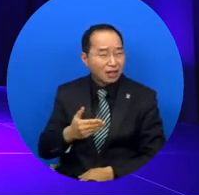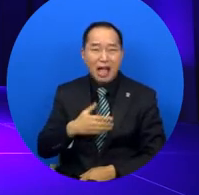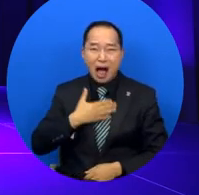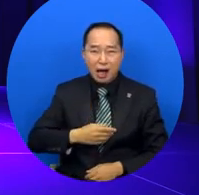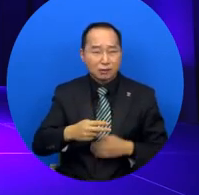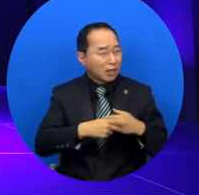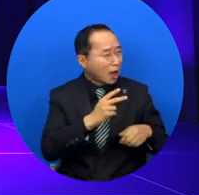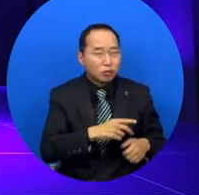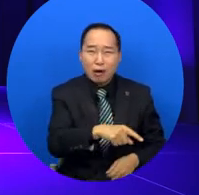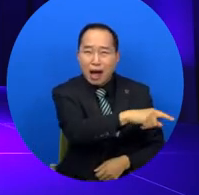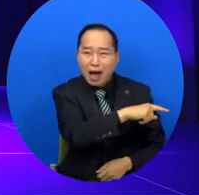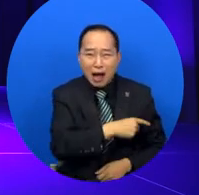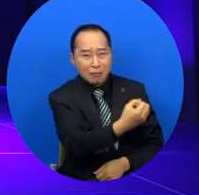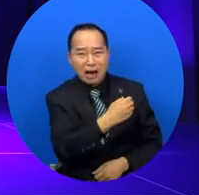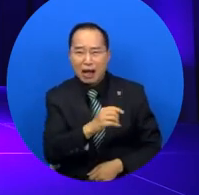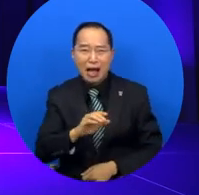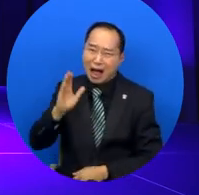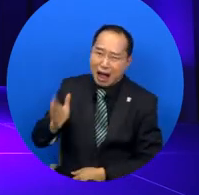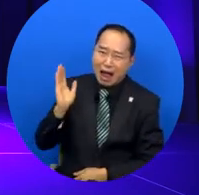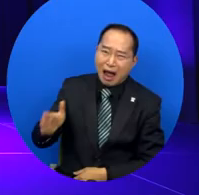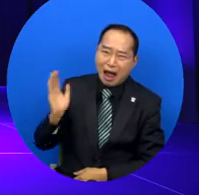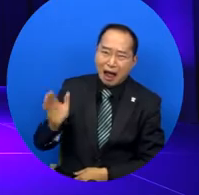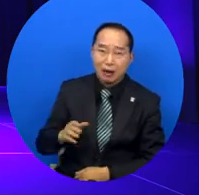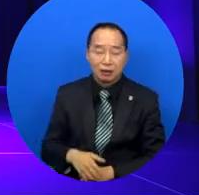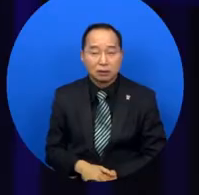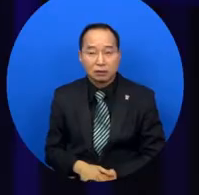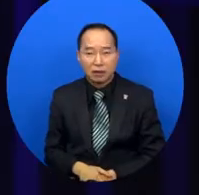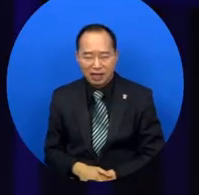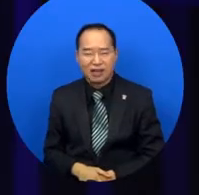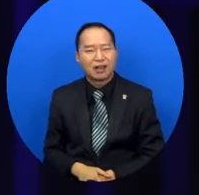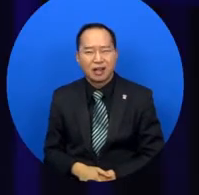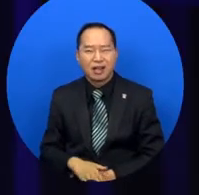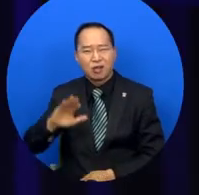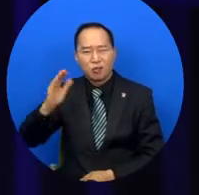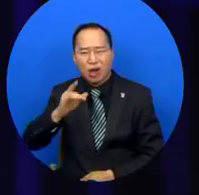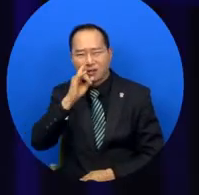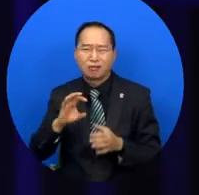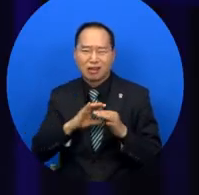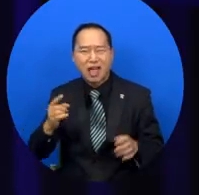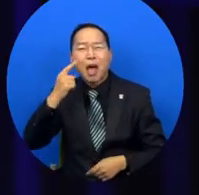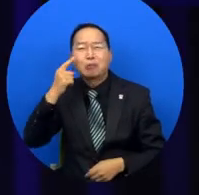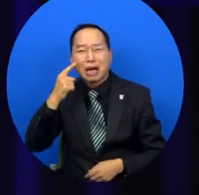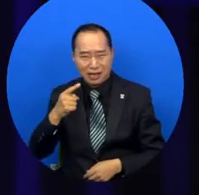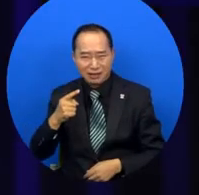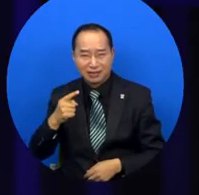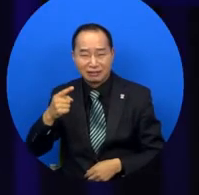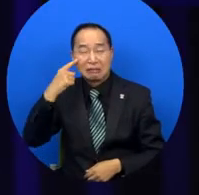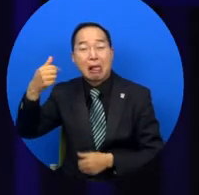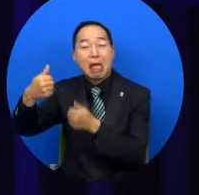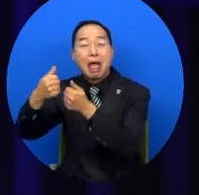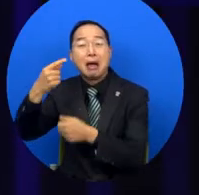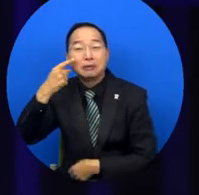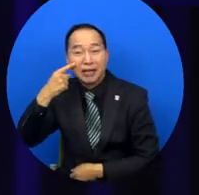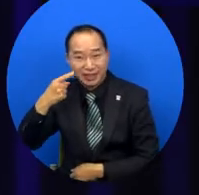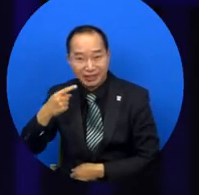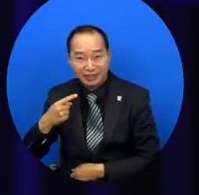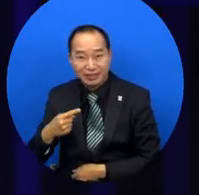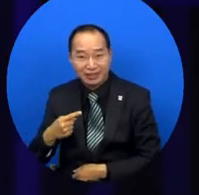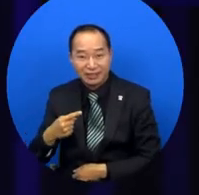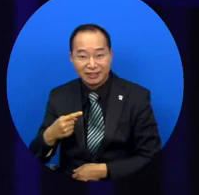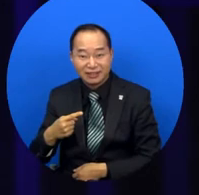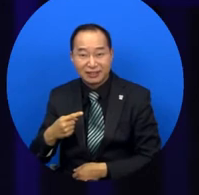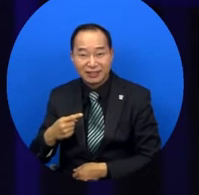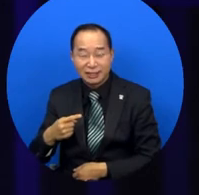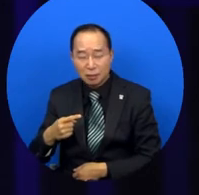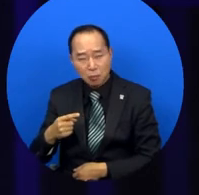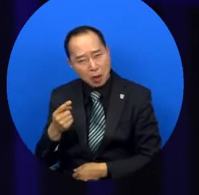진짜 교수님도 그렇고 친한 교수님도 그렇고 딴 거 해야 되는 거 아이가? 그래서 나는 어떻게 생각했냐면은 되든 안 되든 한번 해보자. 그러니까 나는 이게